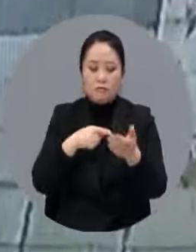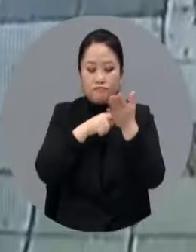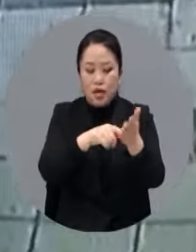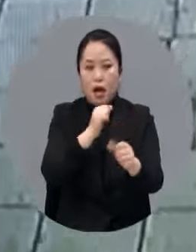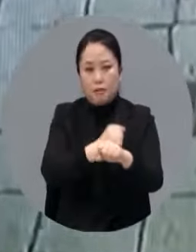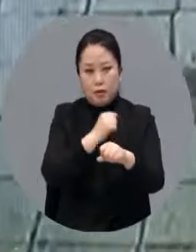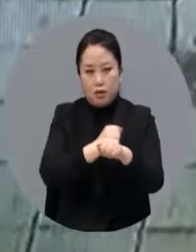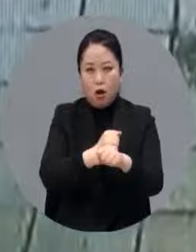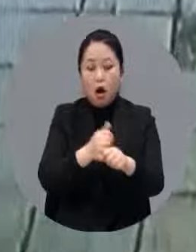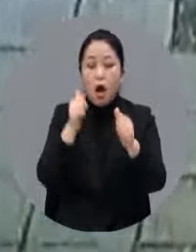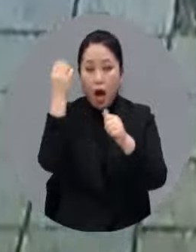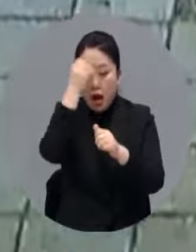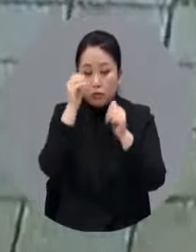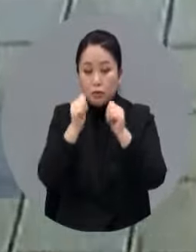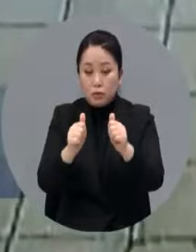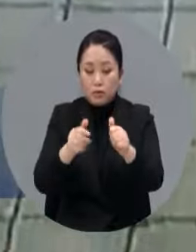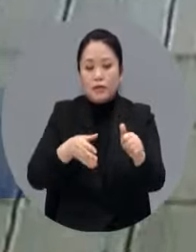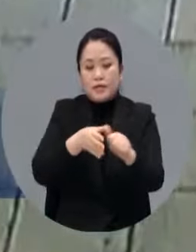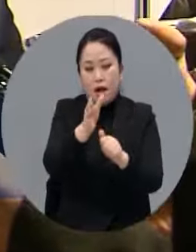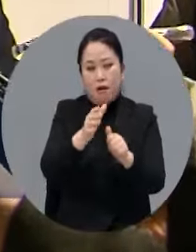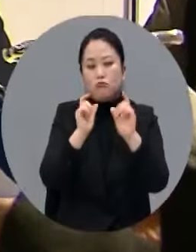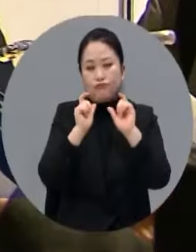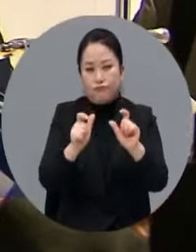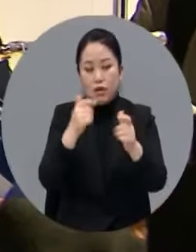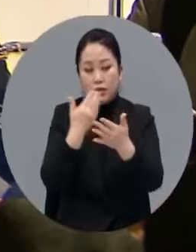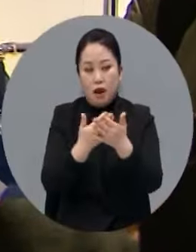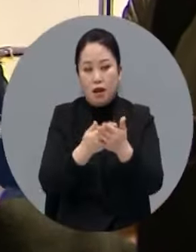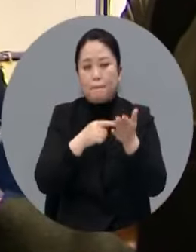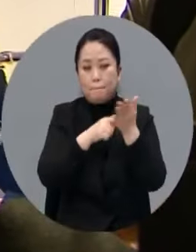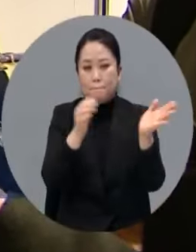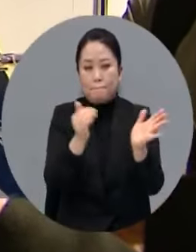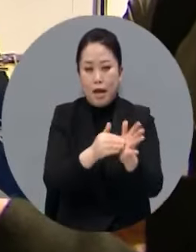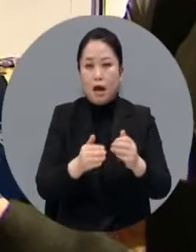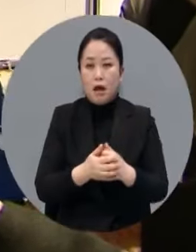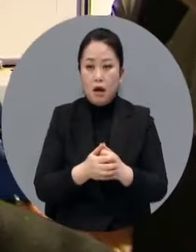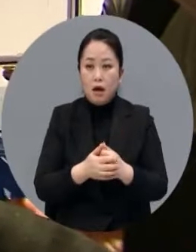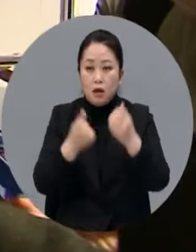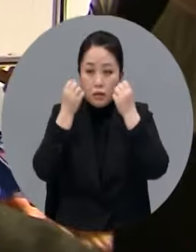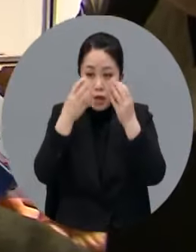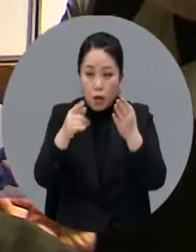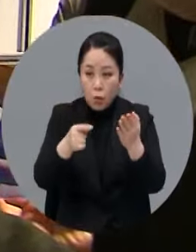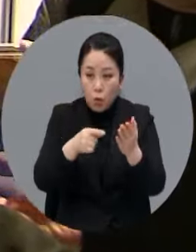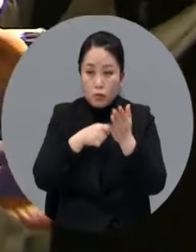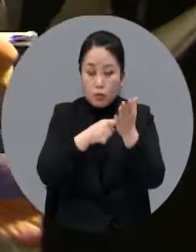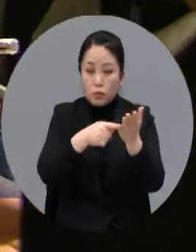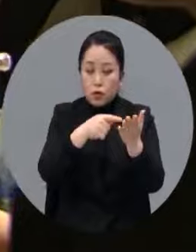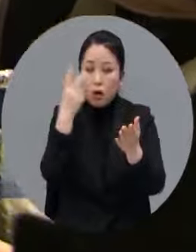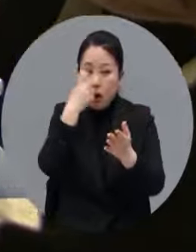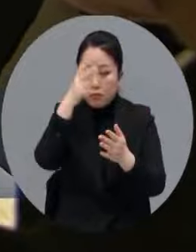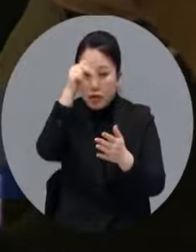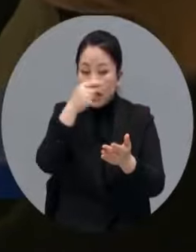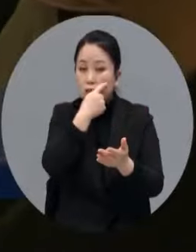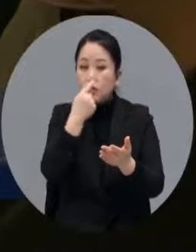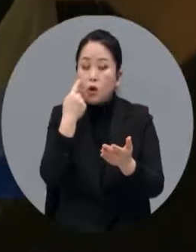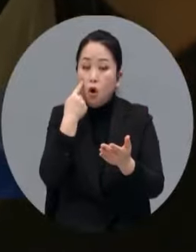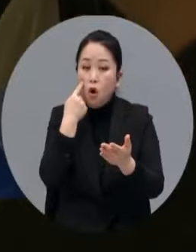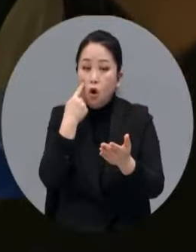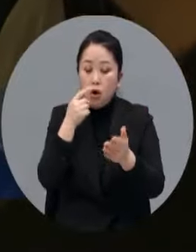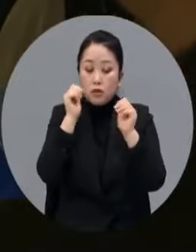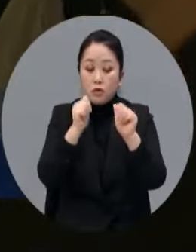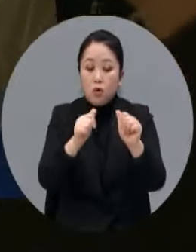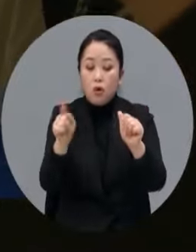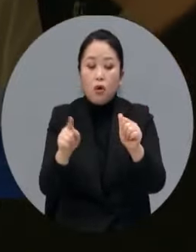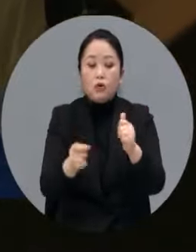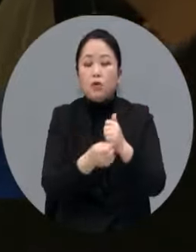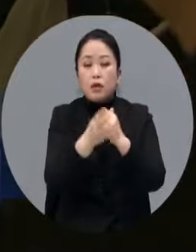구형했습니다. 새로 이제 제출된 검찰의 증거가 좀 이번 그 선고에는 좀 어떻게 영향을 미칠 것으로 생각하세요? 그